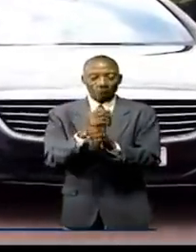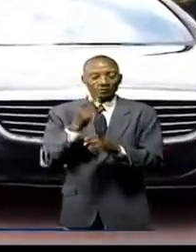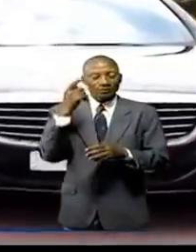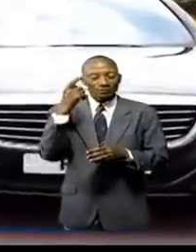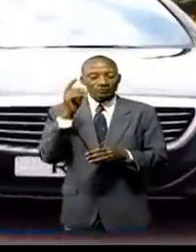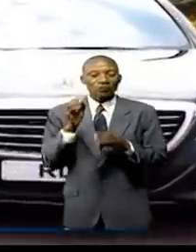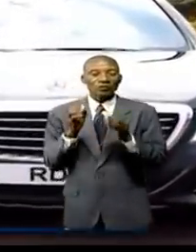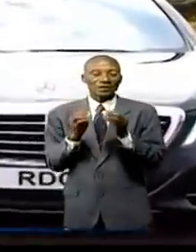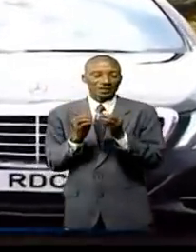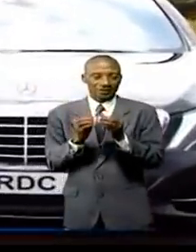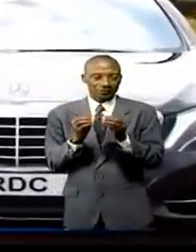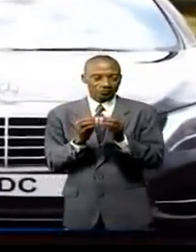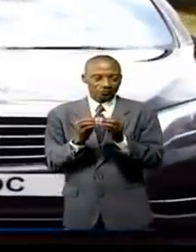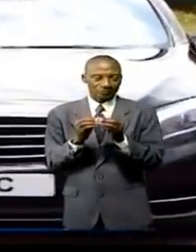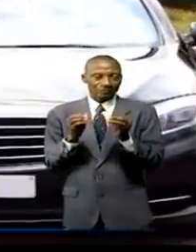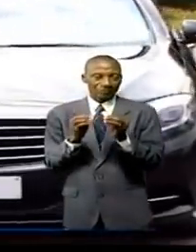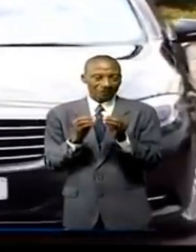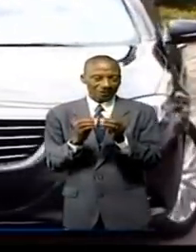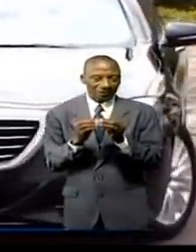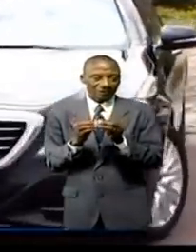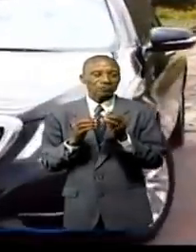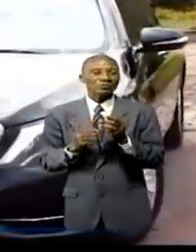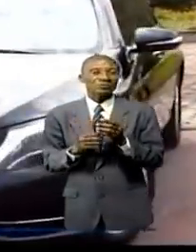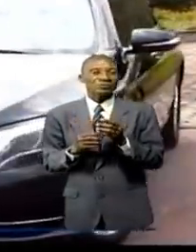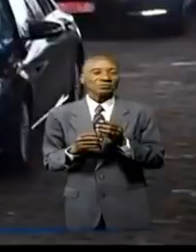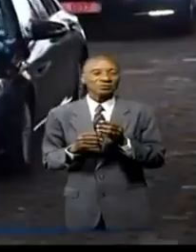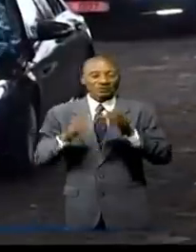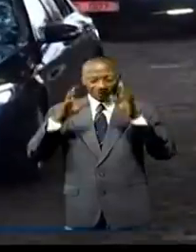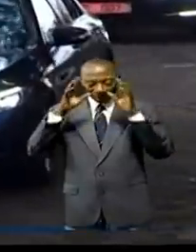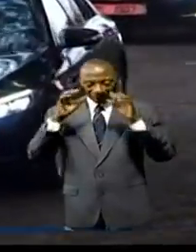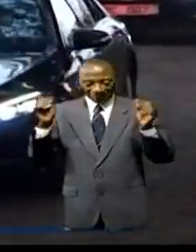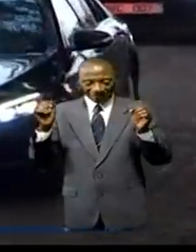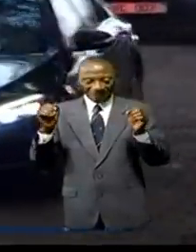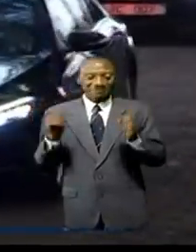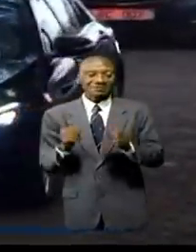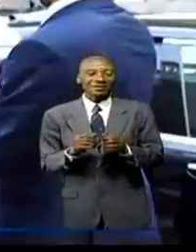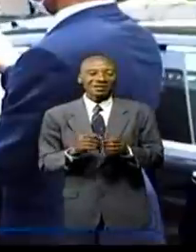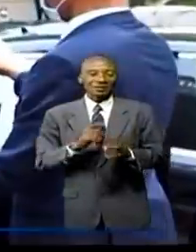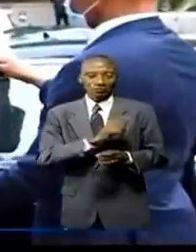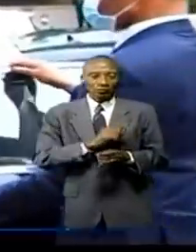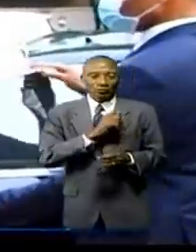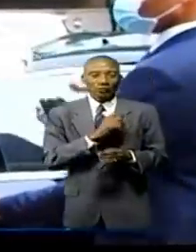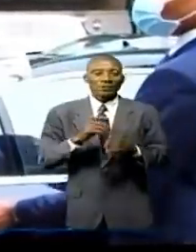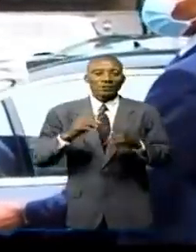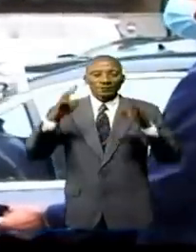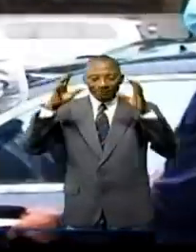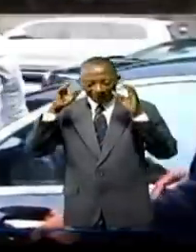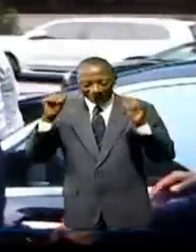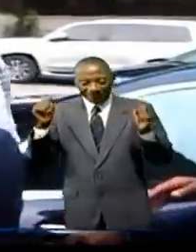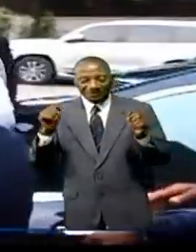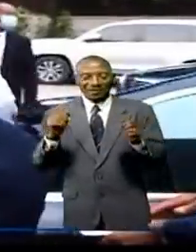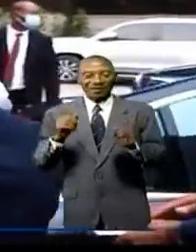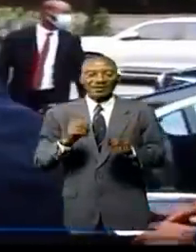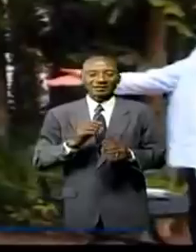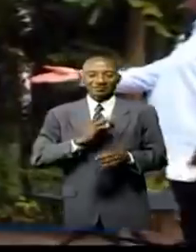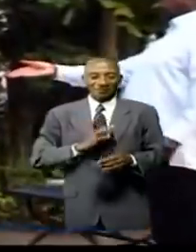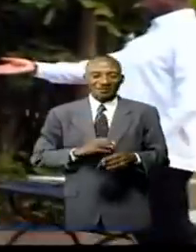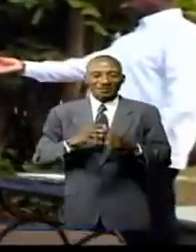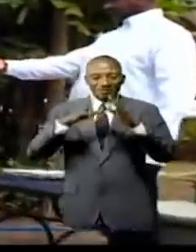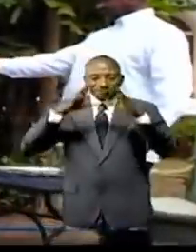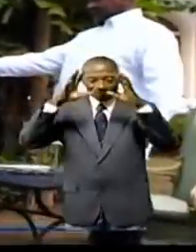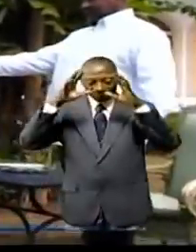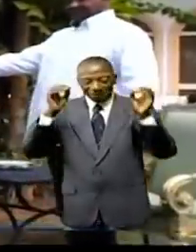en tripartite, Tshisekedi, Sassou et Adema, pour une demi-heure avant la bipartite,